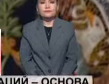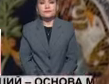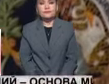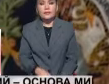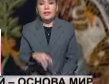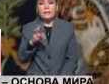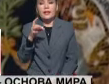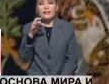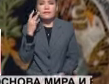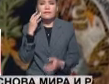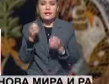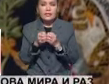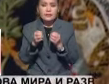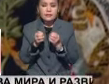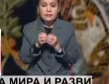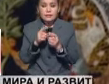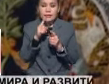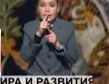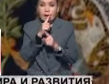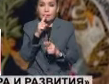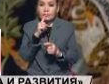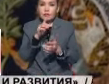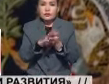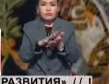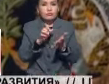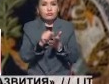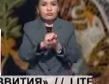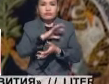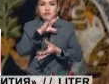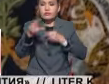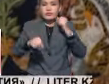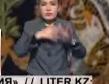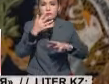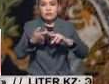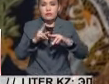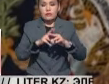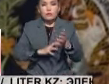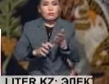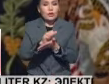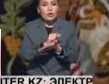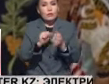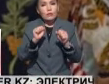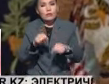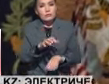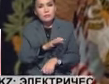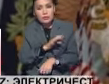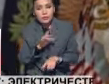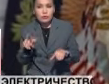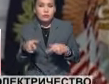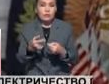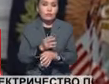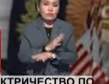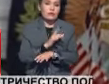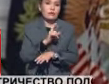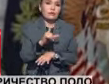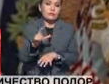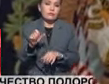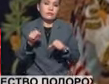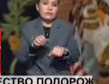Милтон по-прежнему обладает невероятной разрушительной силой. Может стереть с лица земли и целые поселения и привести к гибели людей.